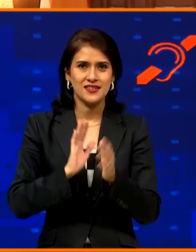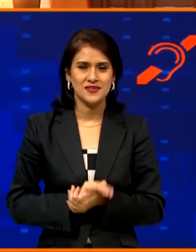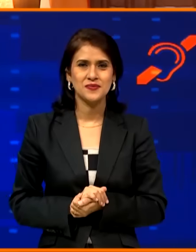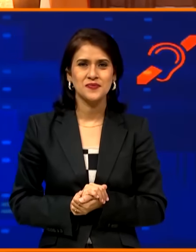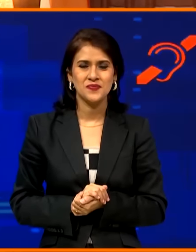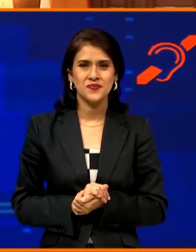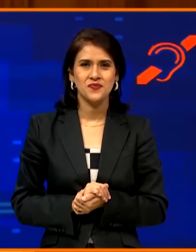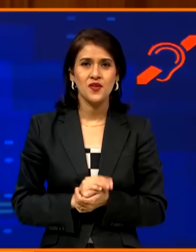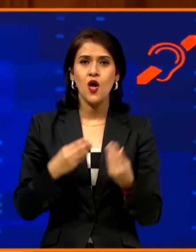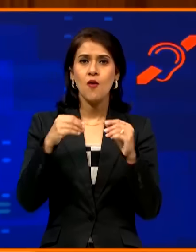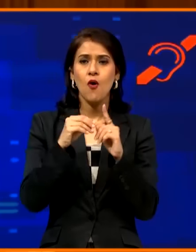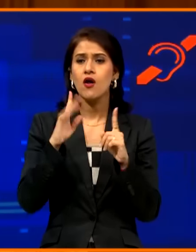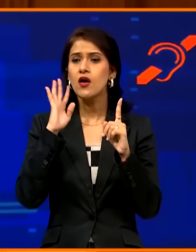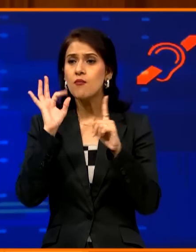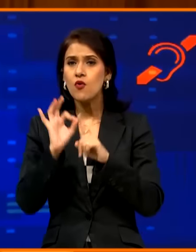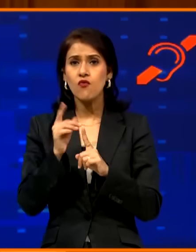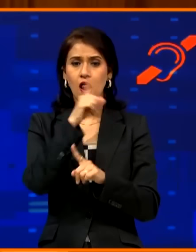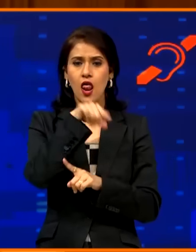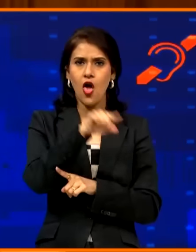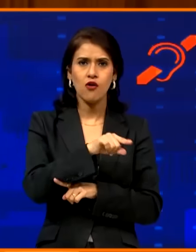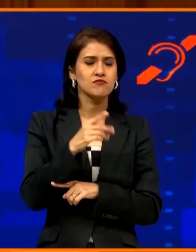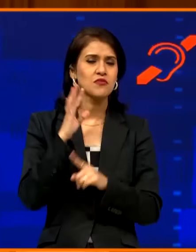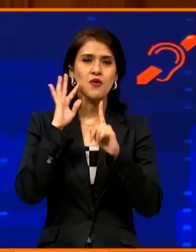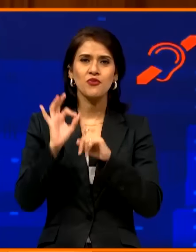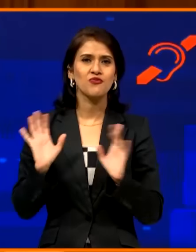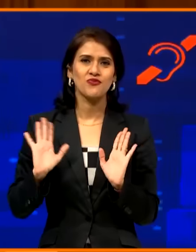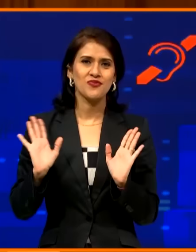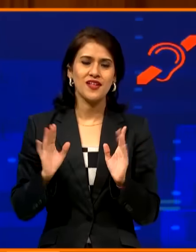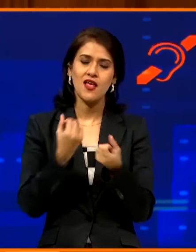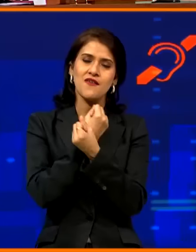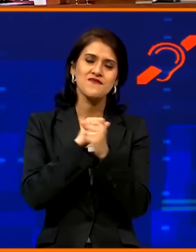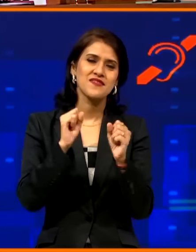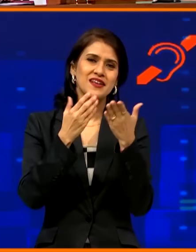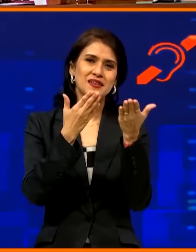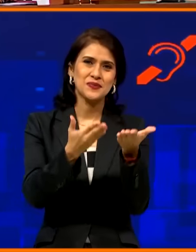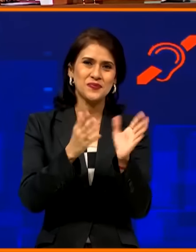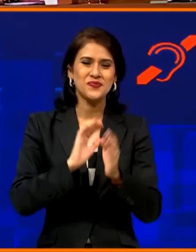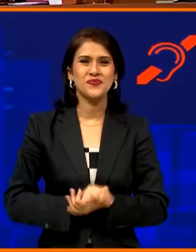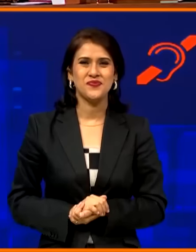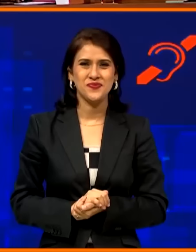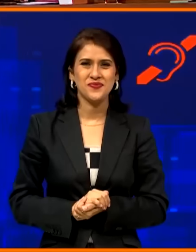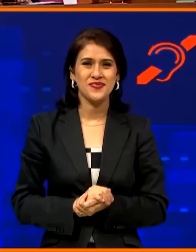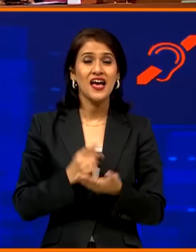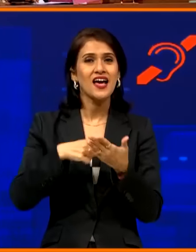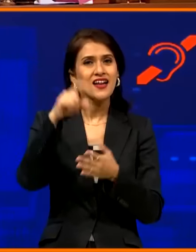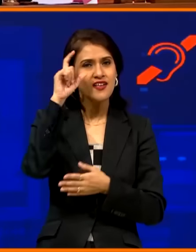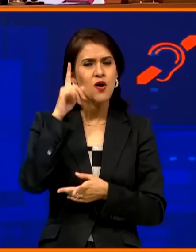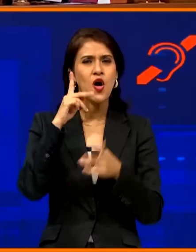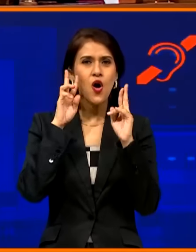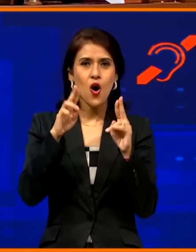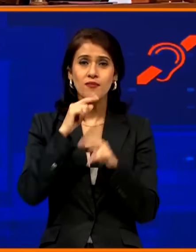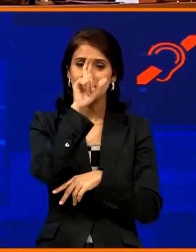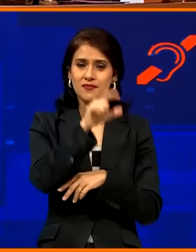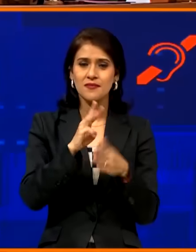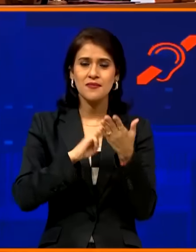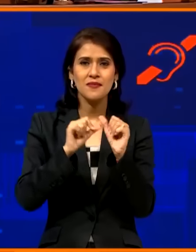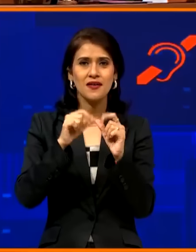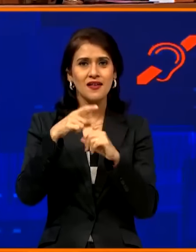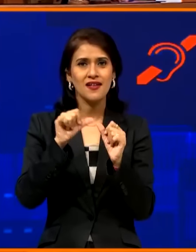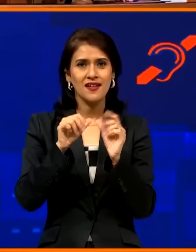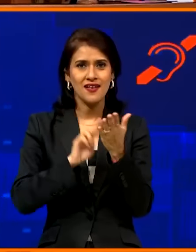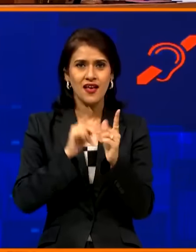कोई आरोप साबित नहीं होते इसलिए उनको बरी किया जाता है इस उमीद और यकीन के साथ कि मौलाना महनी इसी तरह